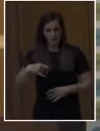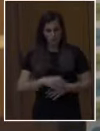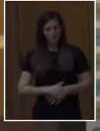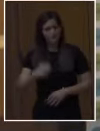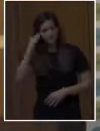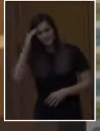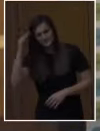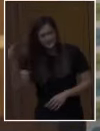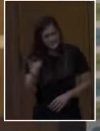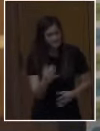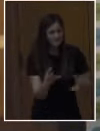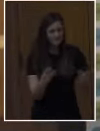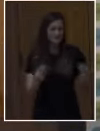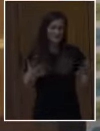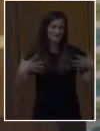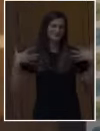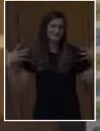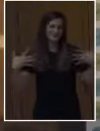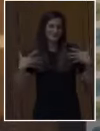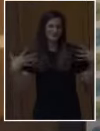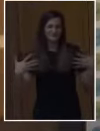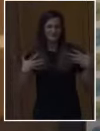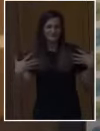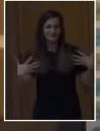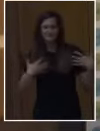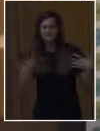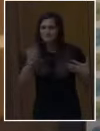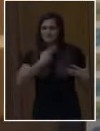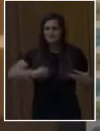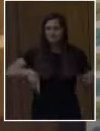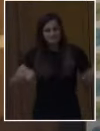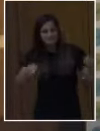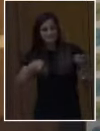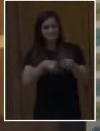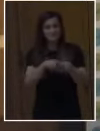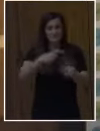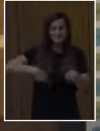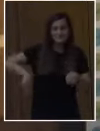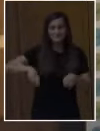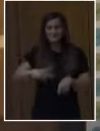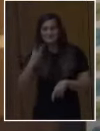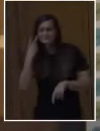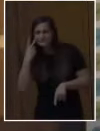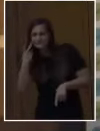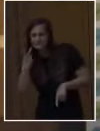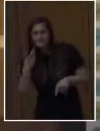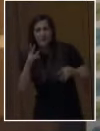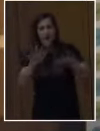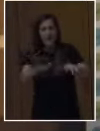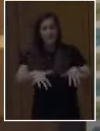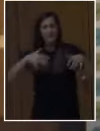Είμαι πάρα πολύ χαρούμενος σήμερα που βρίσκομαι ανάμεσά σας, που βλέπω ένα γεμάτο